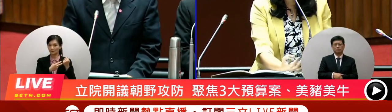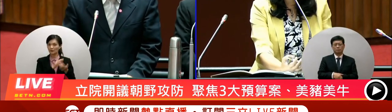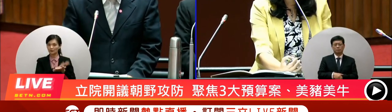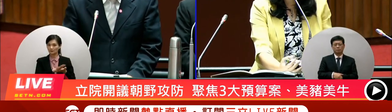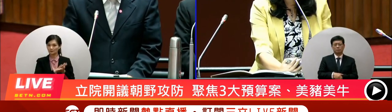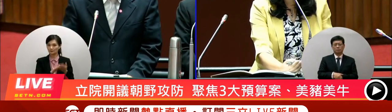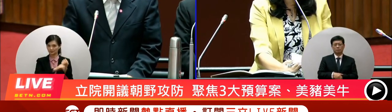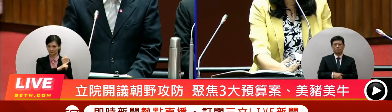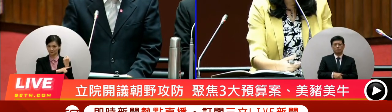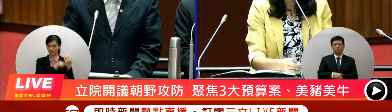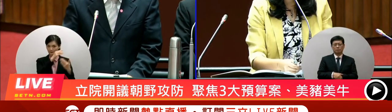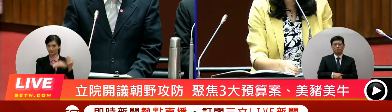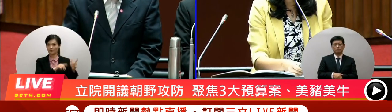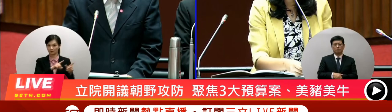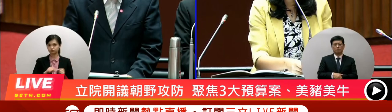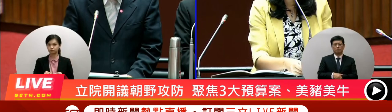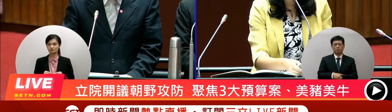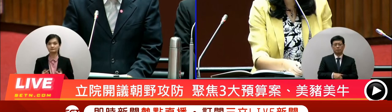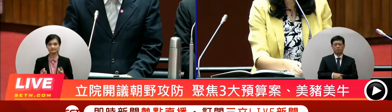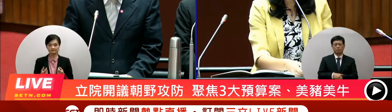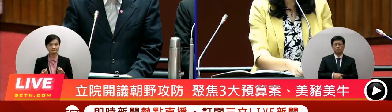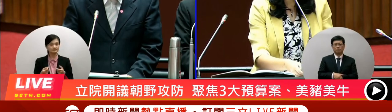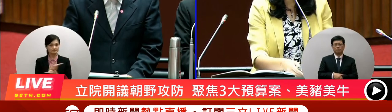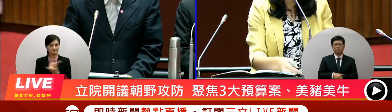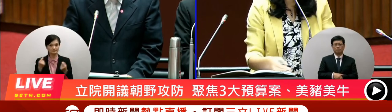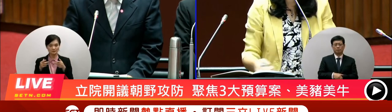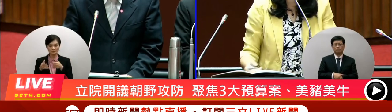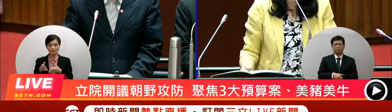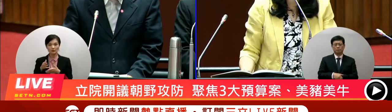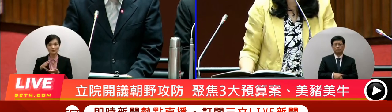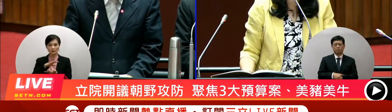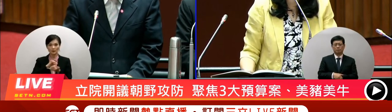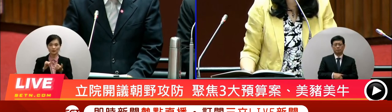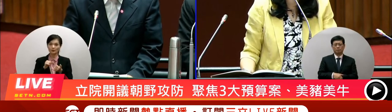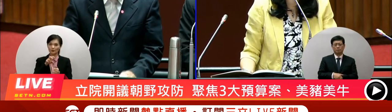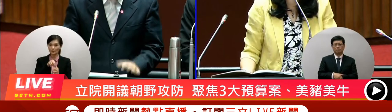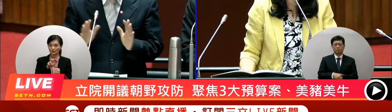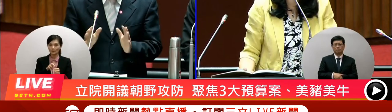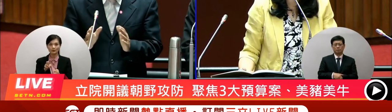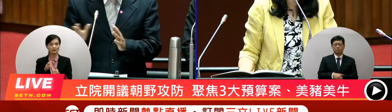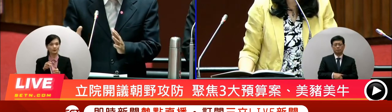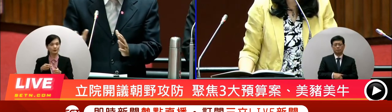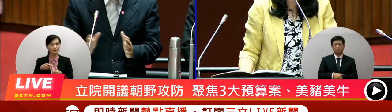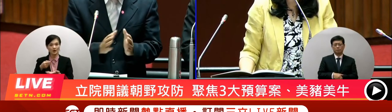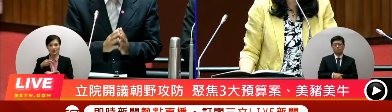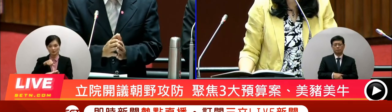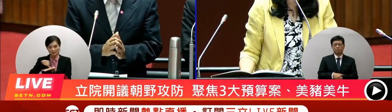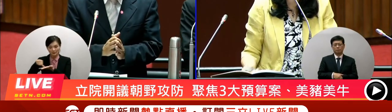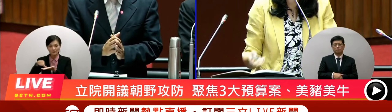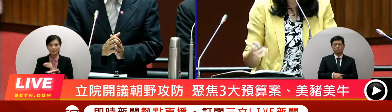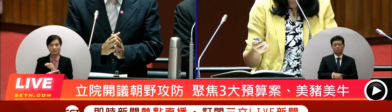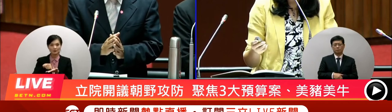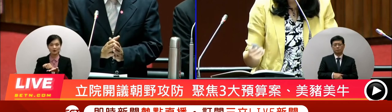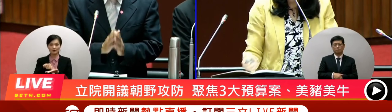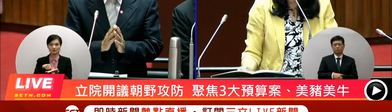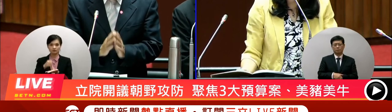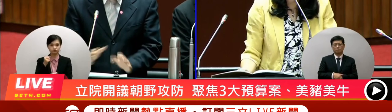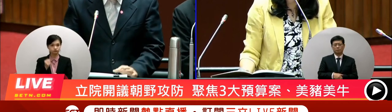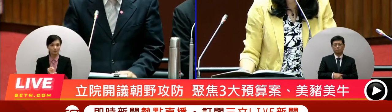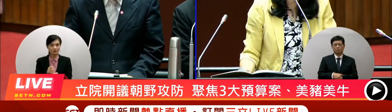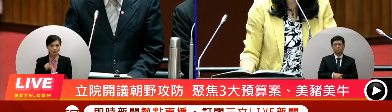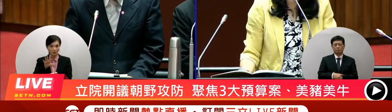都是以使用这个国产相关在地三章一 Q 的这个食材，这个是一直已经行之多